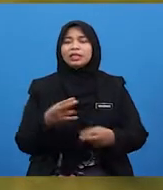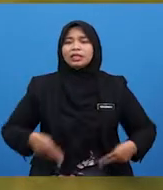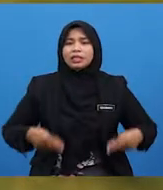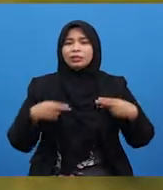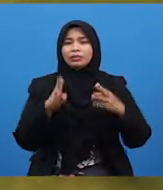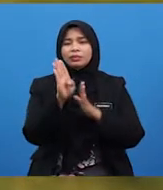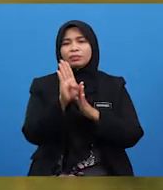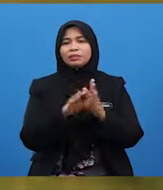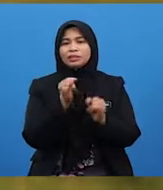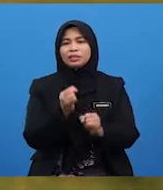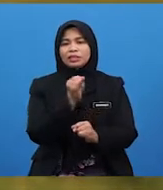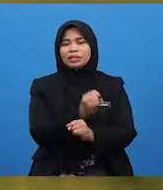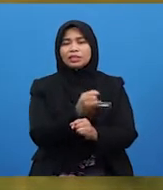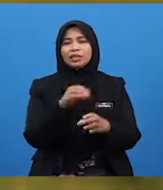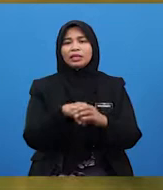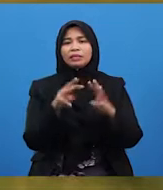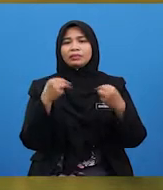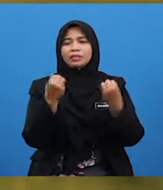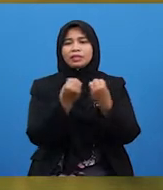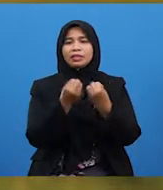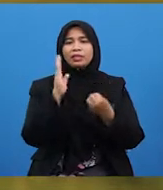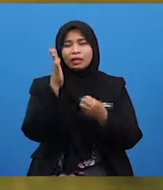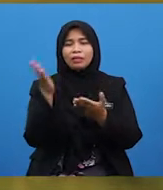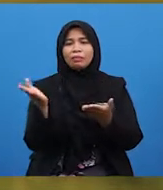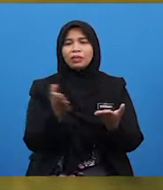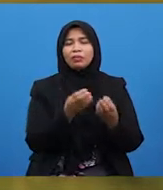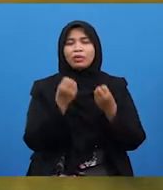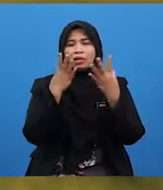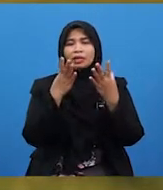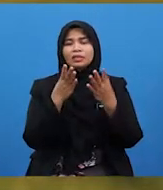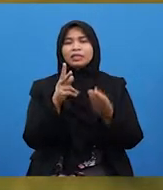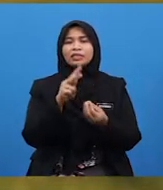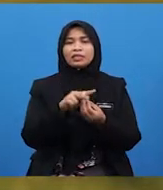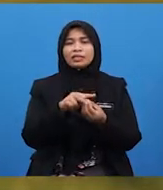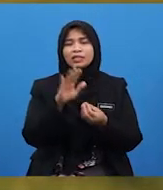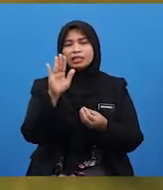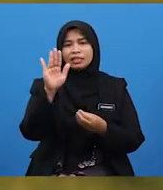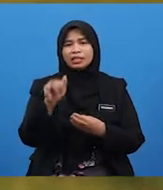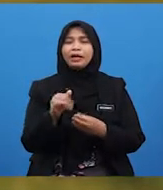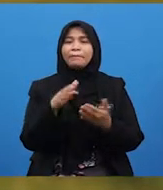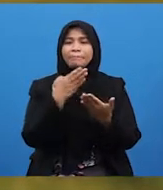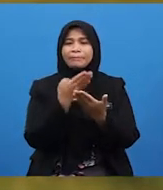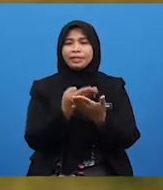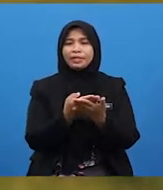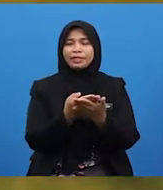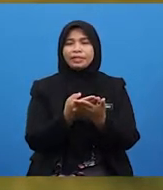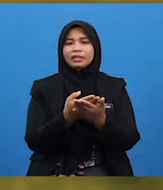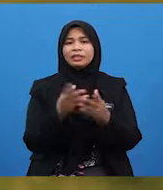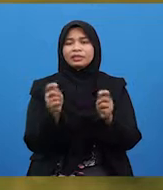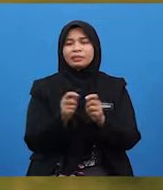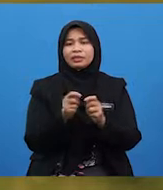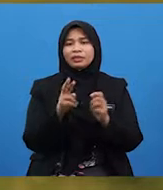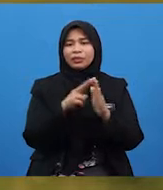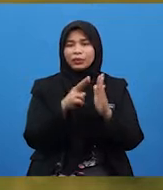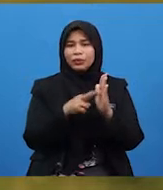kalangan masyarakat akan membawa banyak impak yang positif. Sebagai contoh, rukun tetangga yang